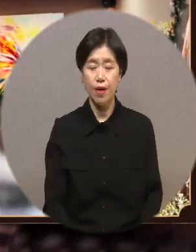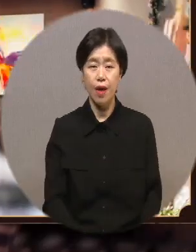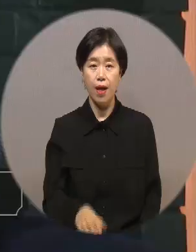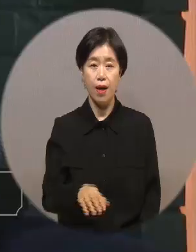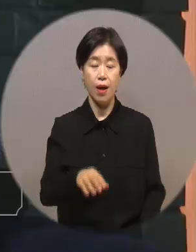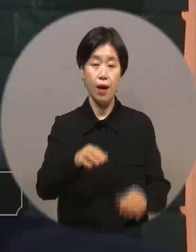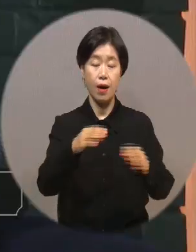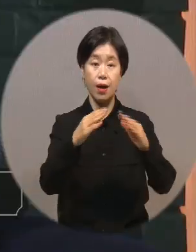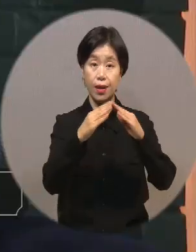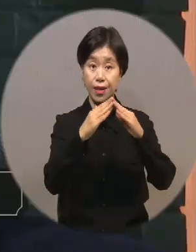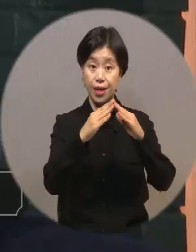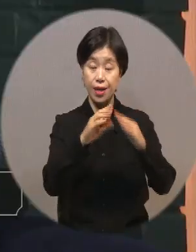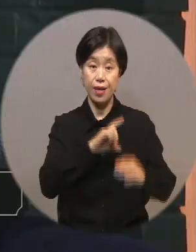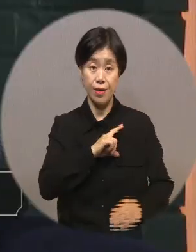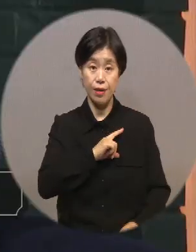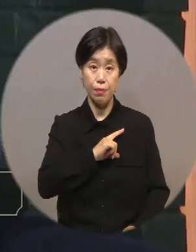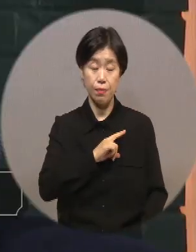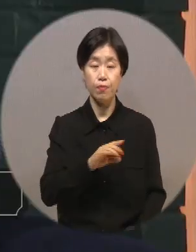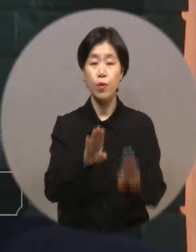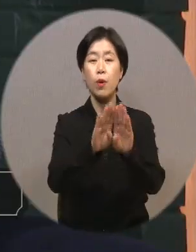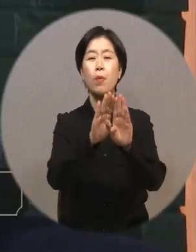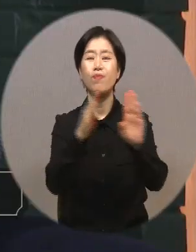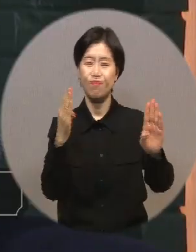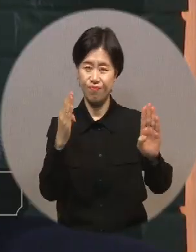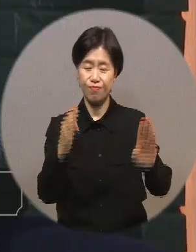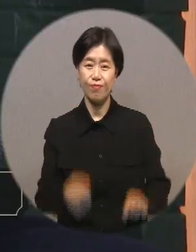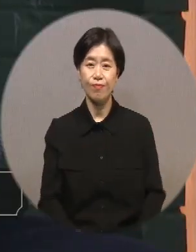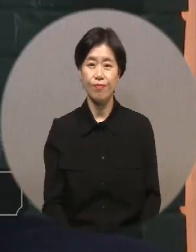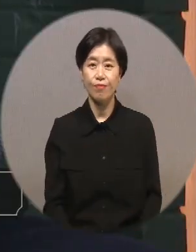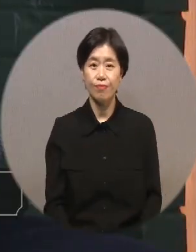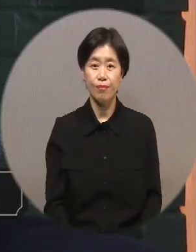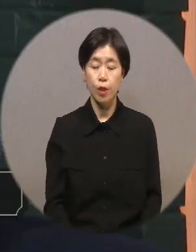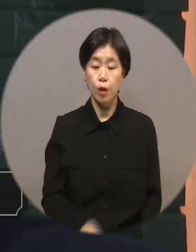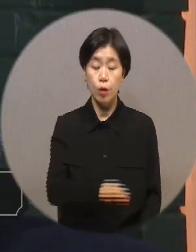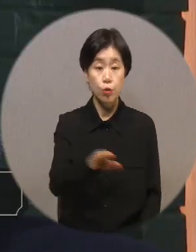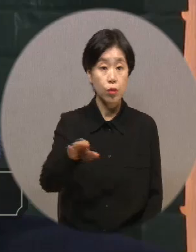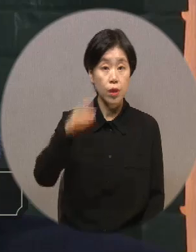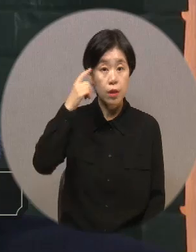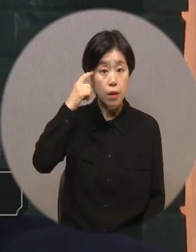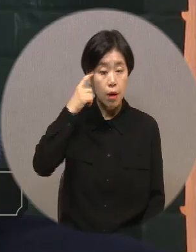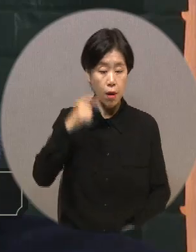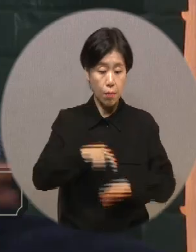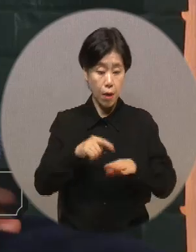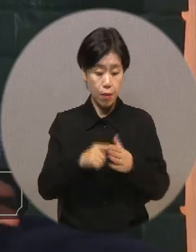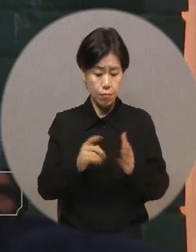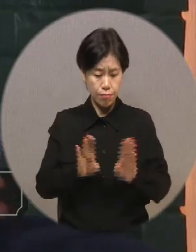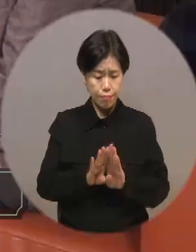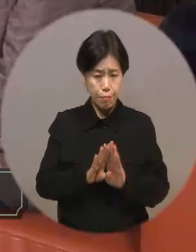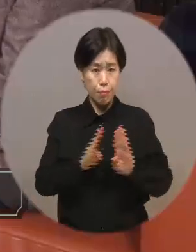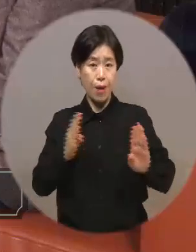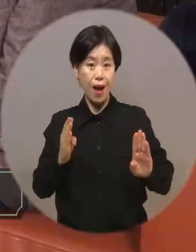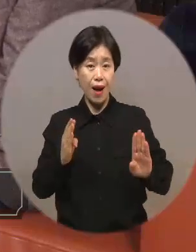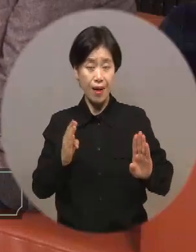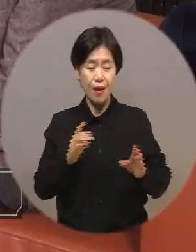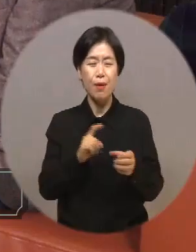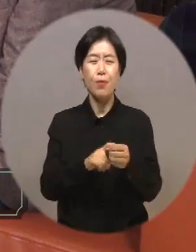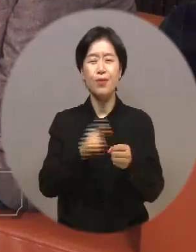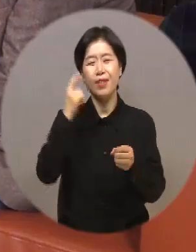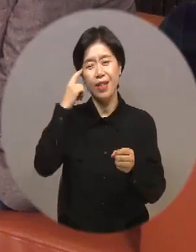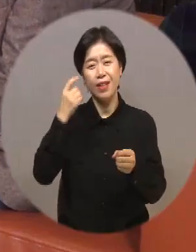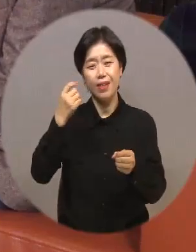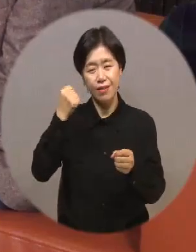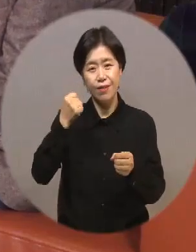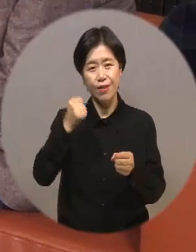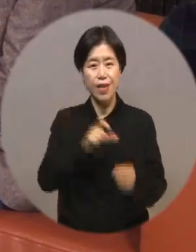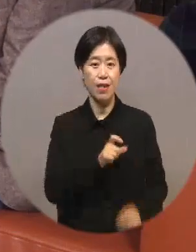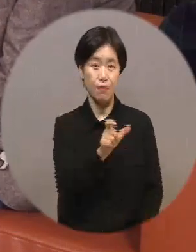네, 그 좀 중의적인 의미인데 뭔가 우리 편견, 우리 마음 닫혀 있는 문을 열자라는 의미에서도 이 도어. 문이고,